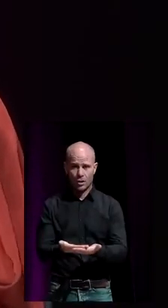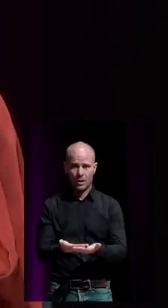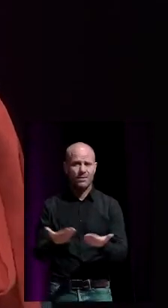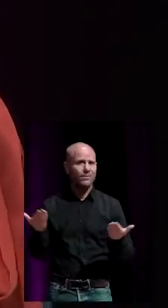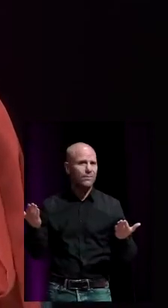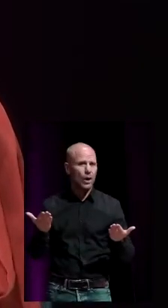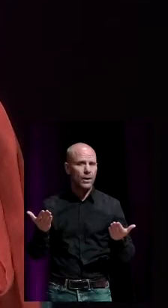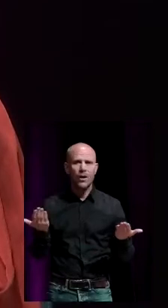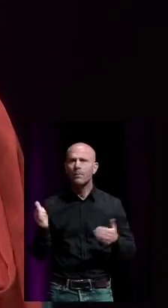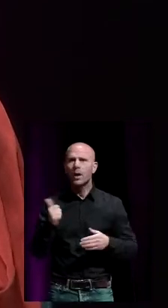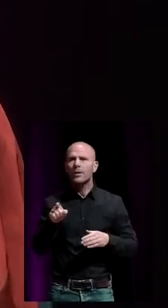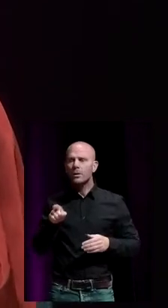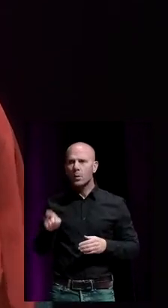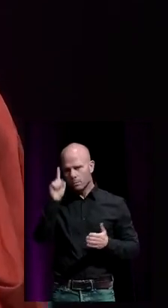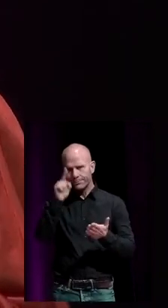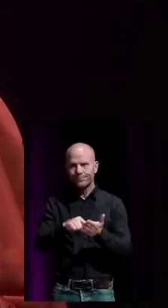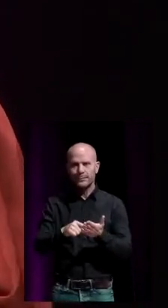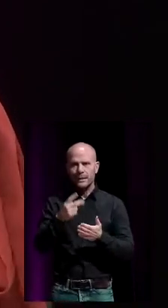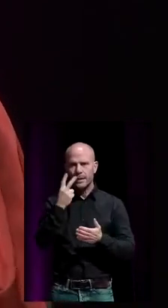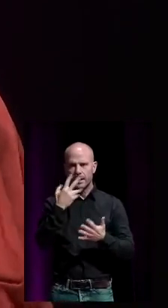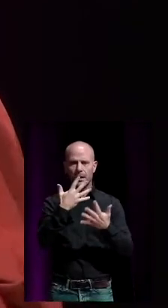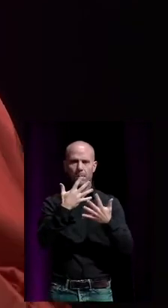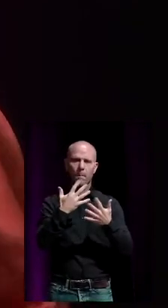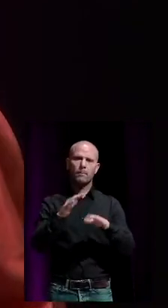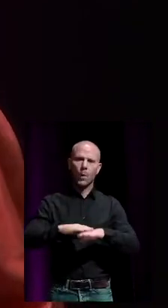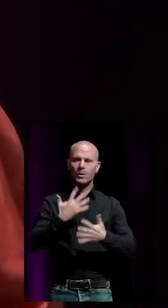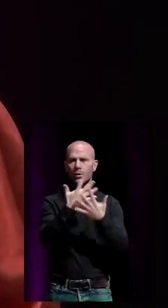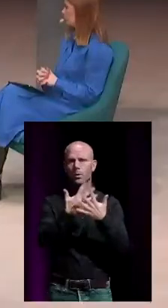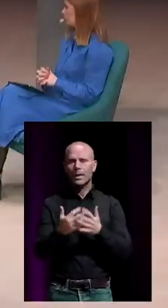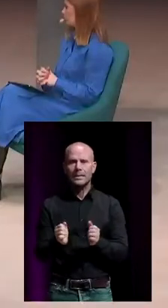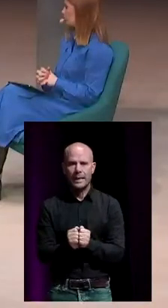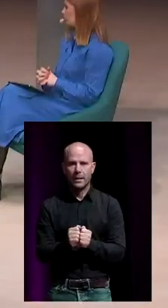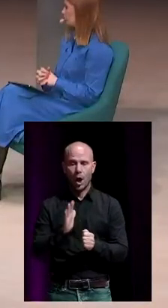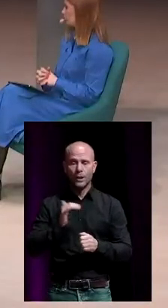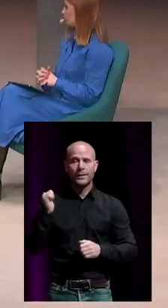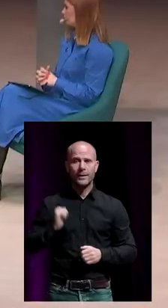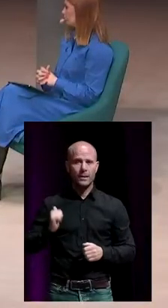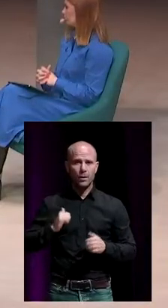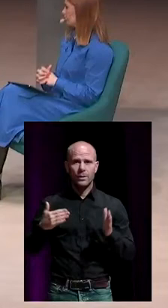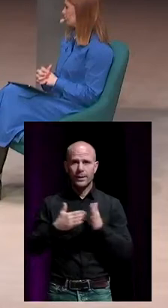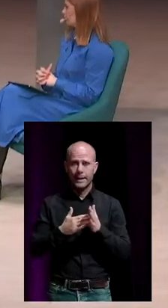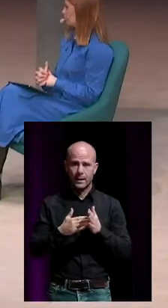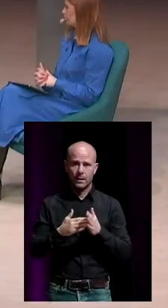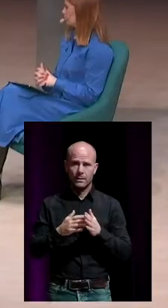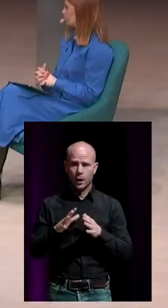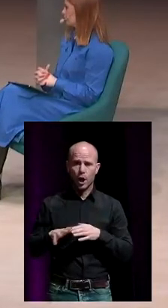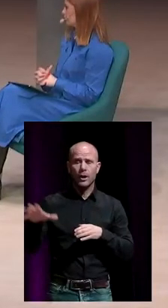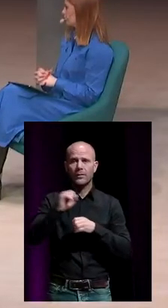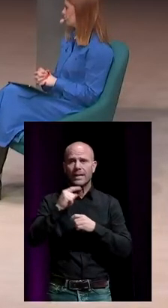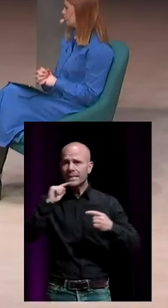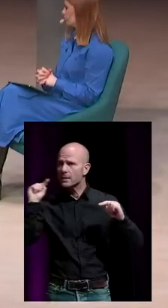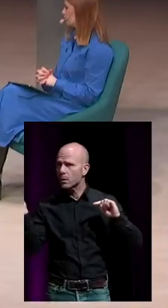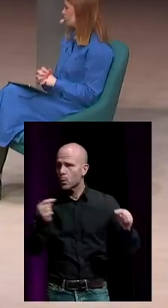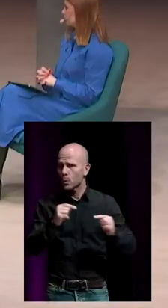du behöva för att mer liksom strukturellt och hela tiden ha tillgång till den här övergripande